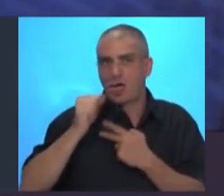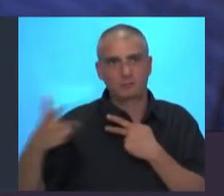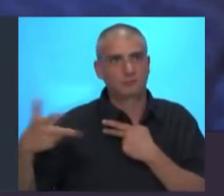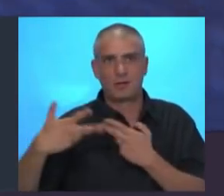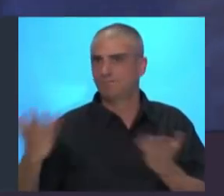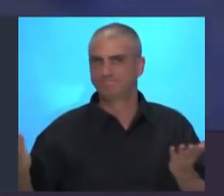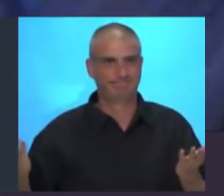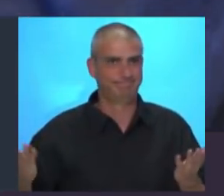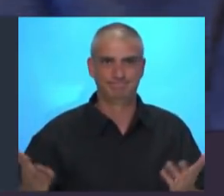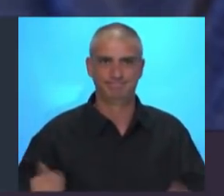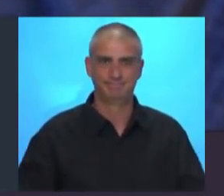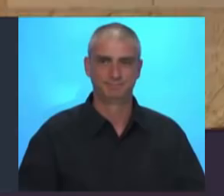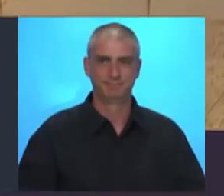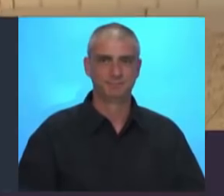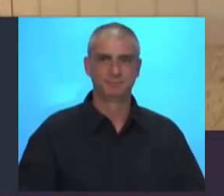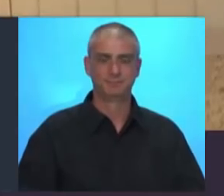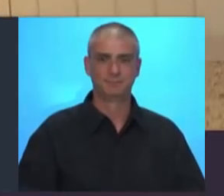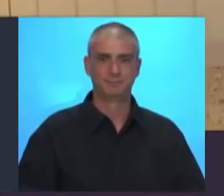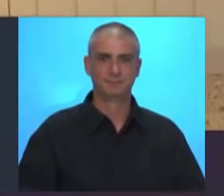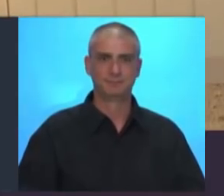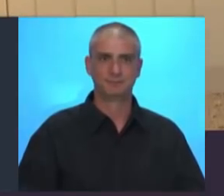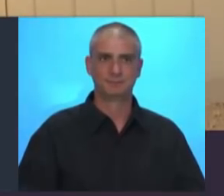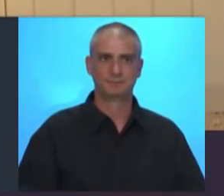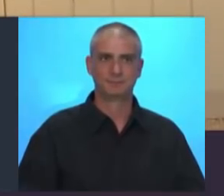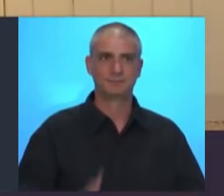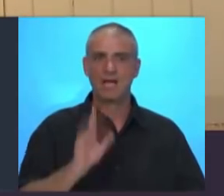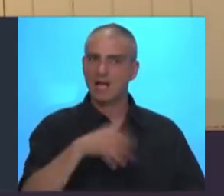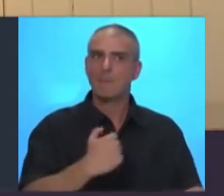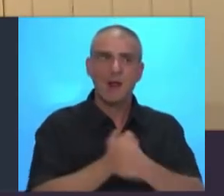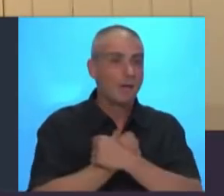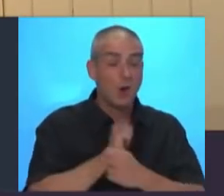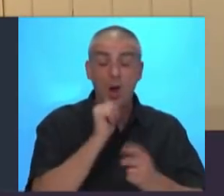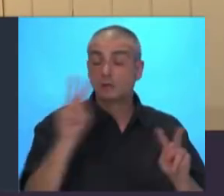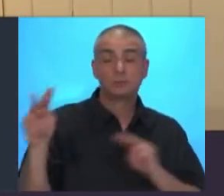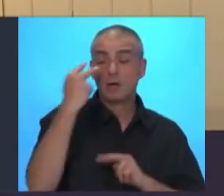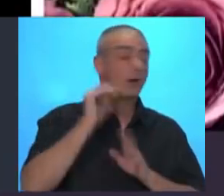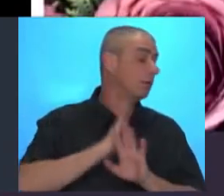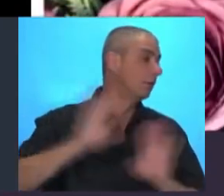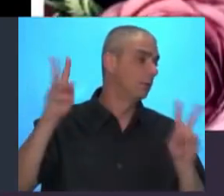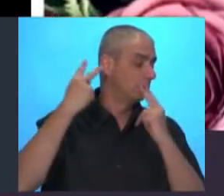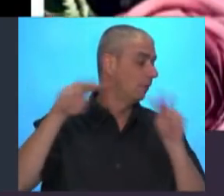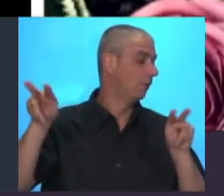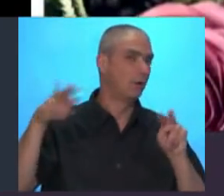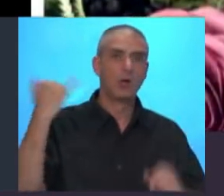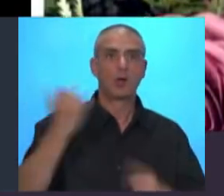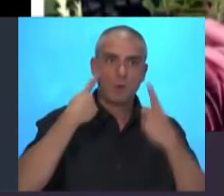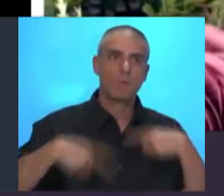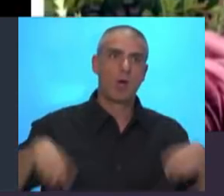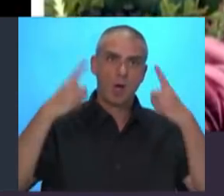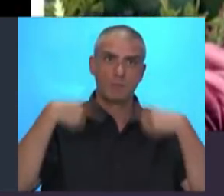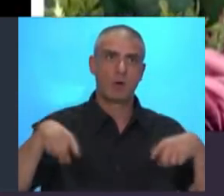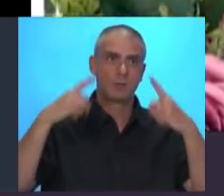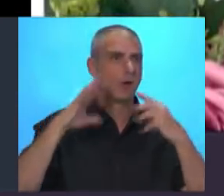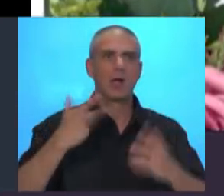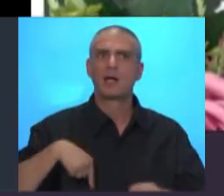ולא רצתה להתקרב עליי. גם לא לחבק אותי. בכלל, היא לא הסתכלה עליי, כל הזמן בוכה. כמה